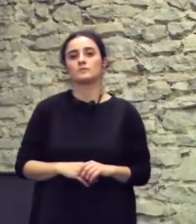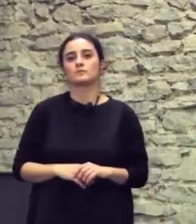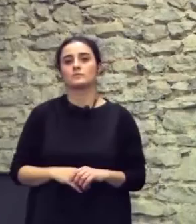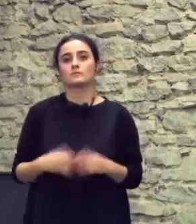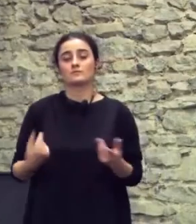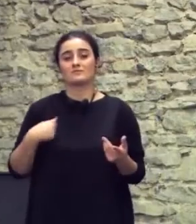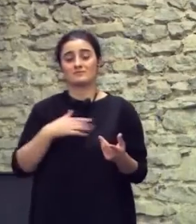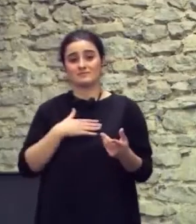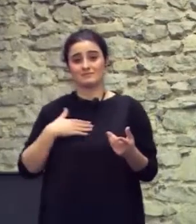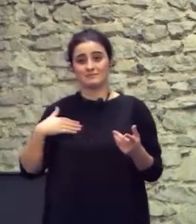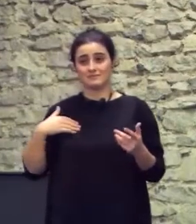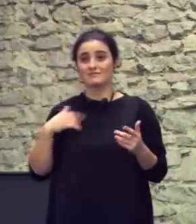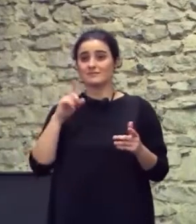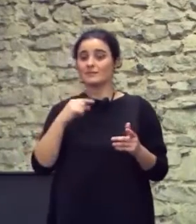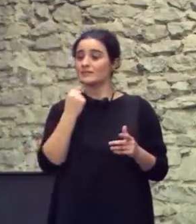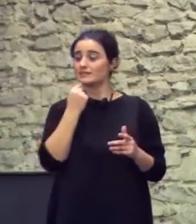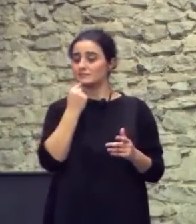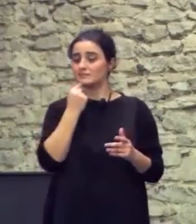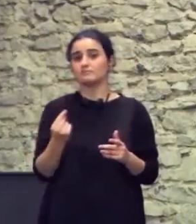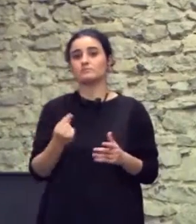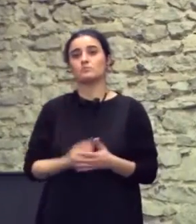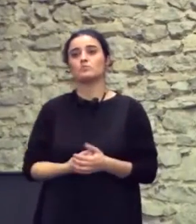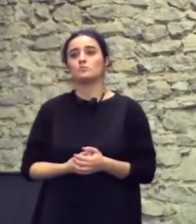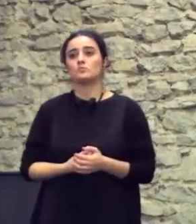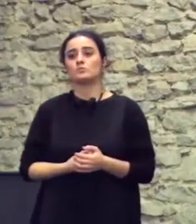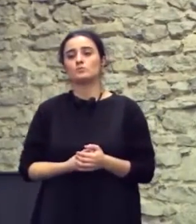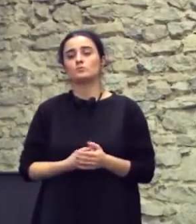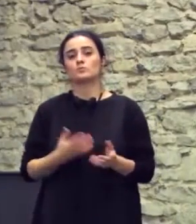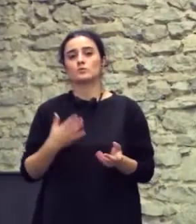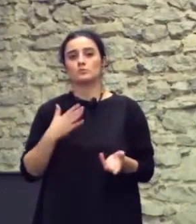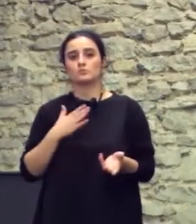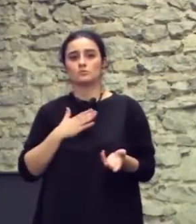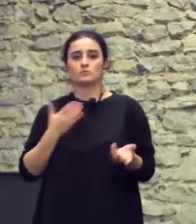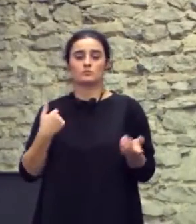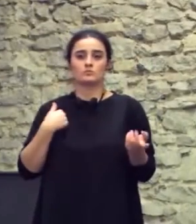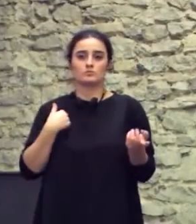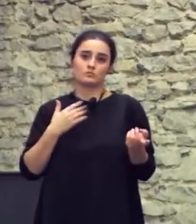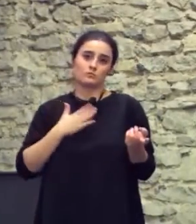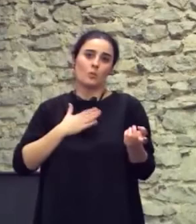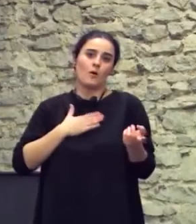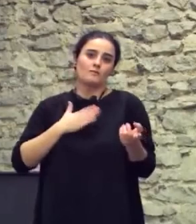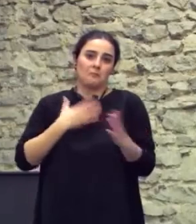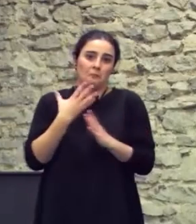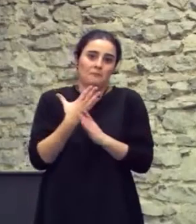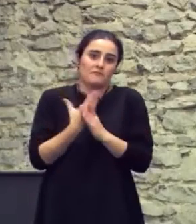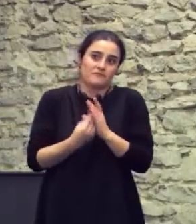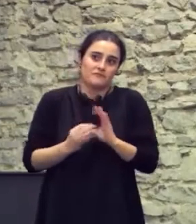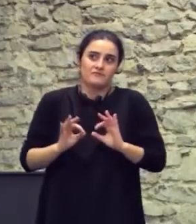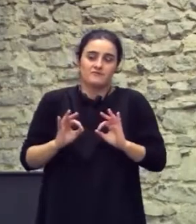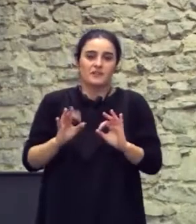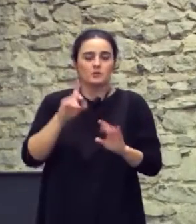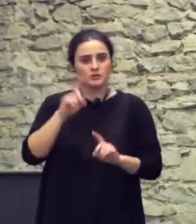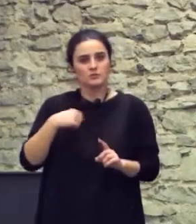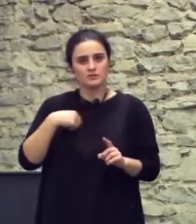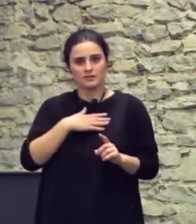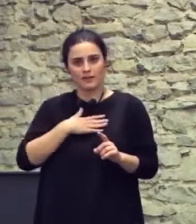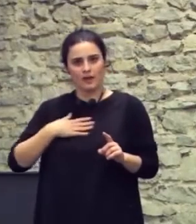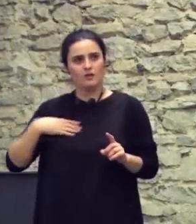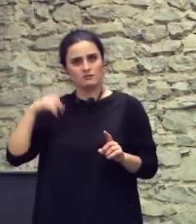hasi nahi nuen ere bai aipatzen, bueno, pues hori nolabait nire gabezia hau aipatzen, eta baita ere, bueno, rekonozimentu txiki bat